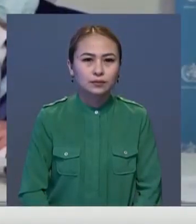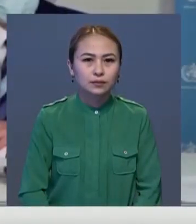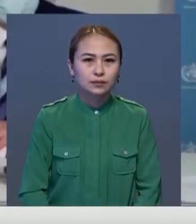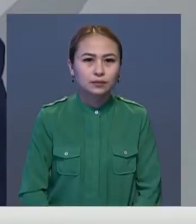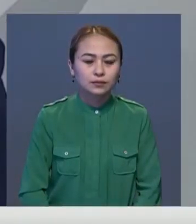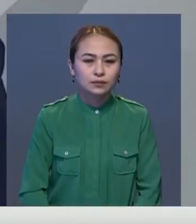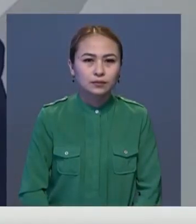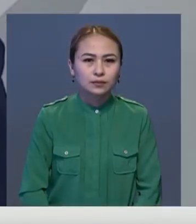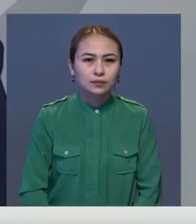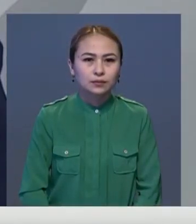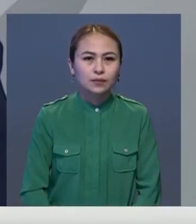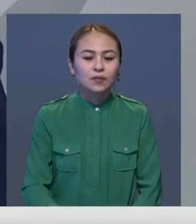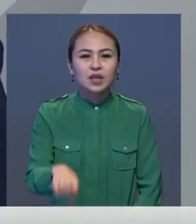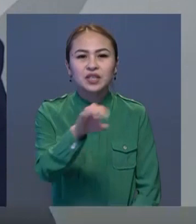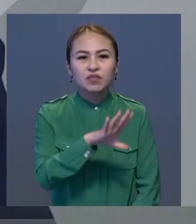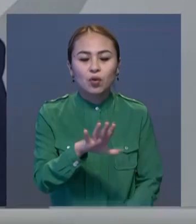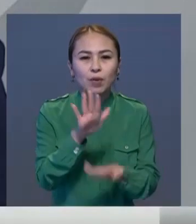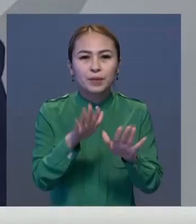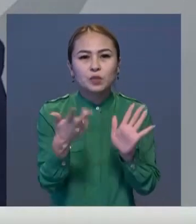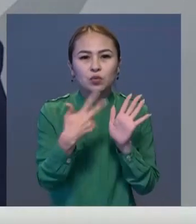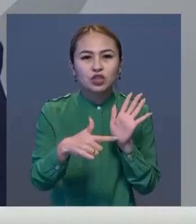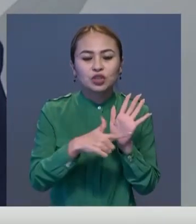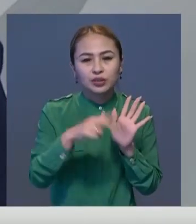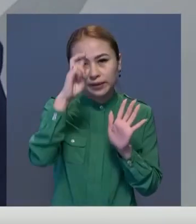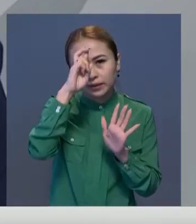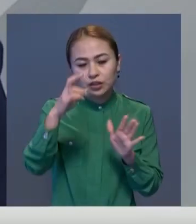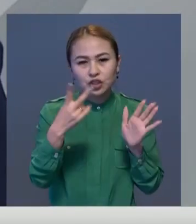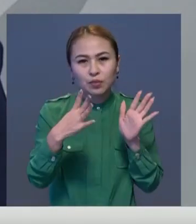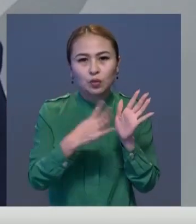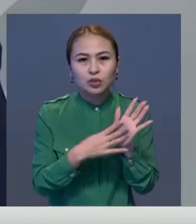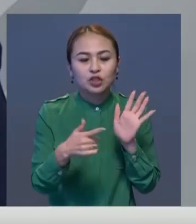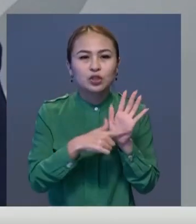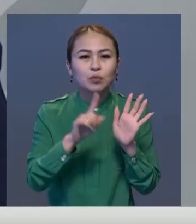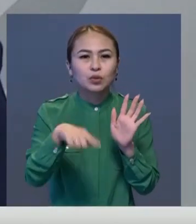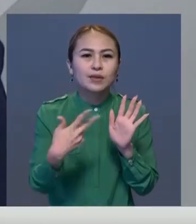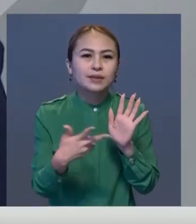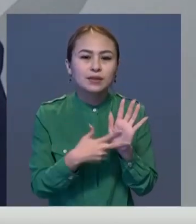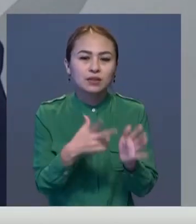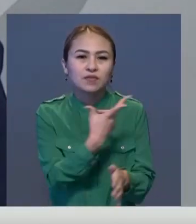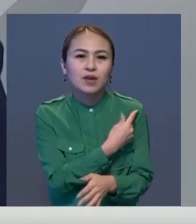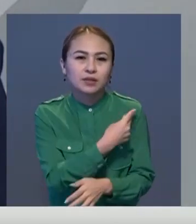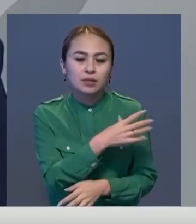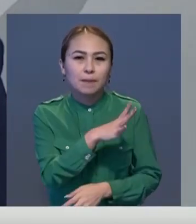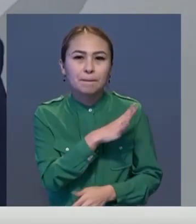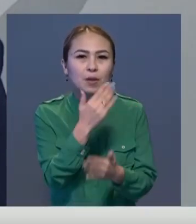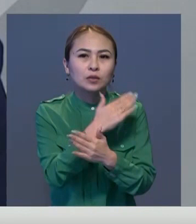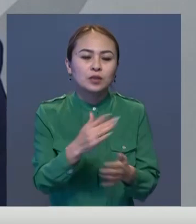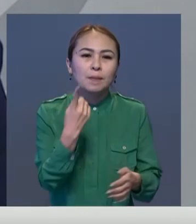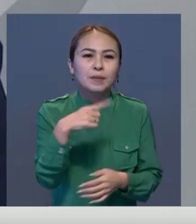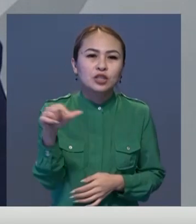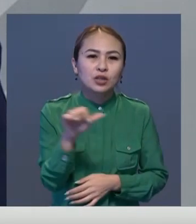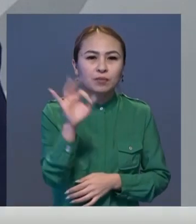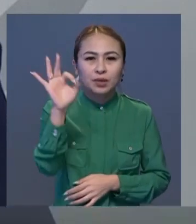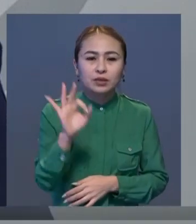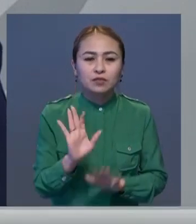Right now Еуропа аймағындағы 37 елдің 29-ында 7,8 миллион адам вакцина қабылдады. Бұл аймақ халқының 1,5%